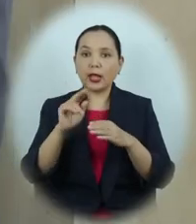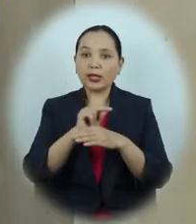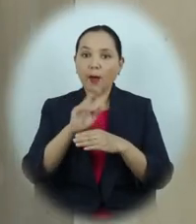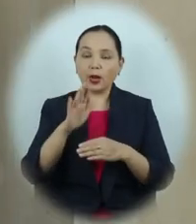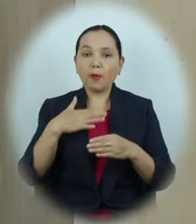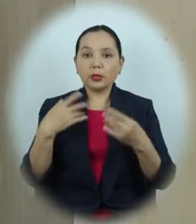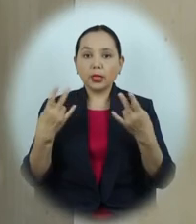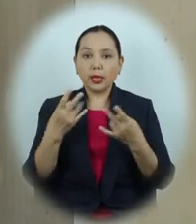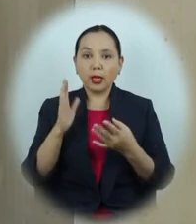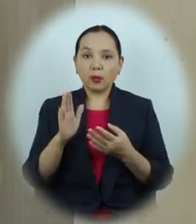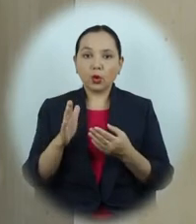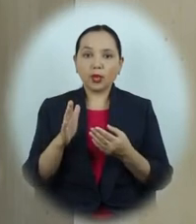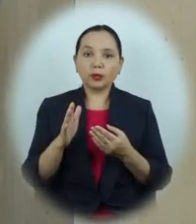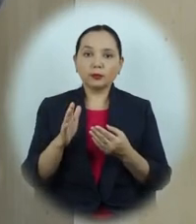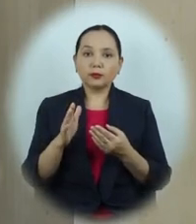kerak bo'ladi